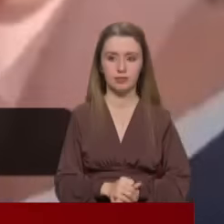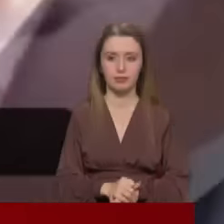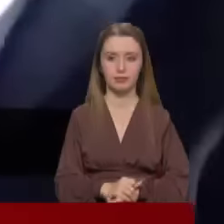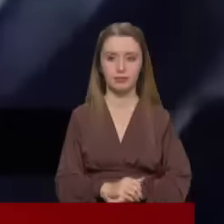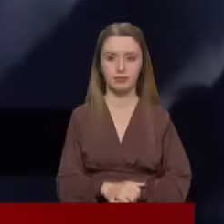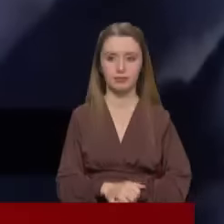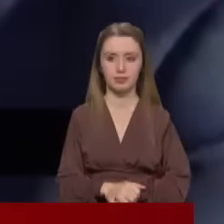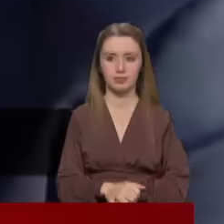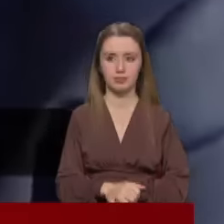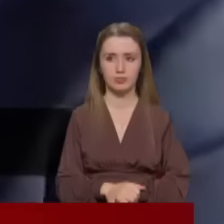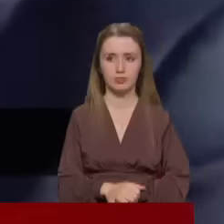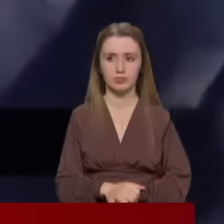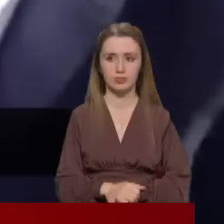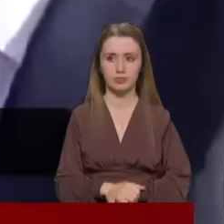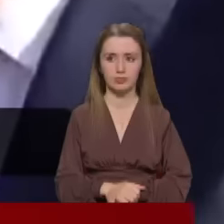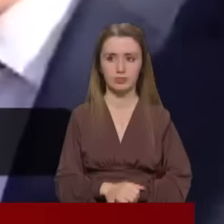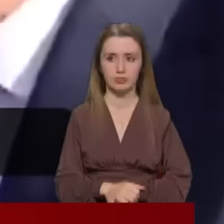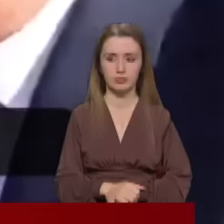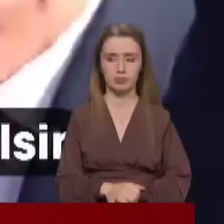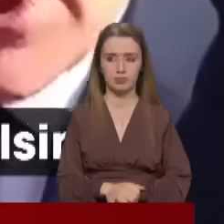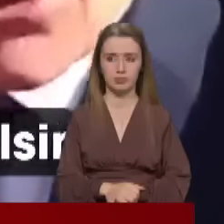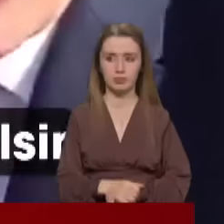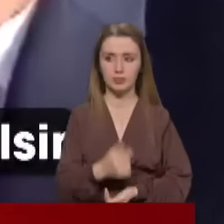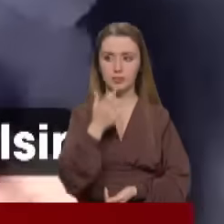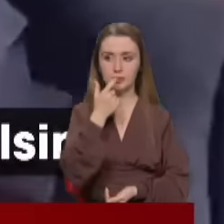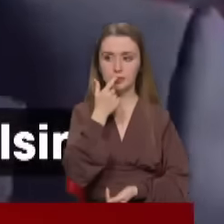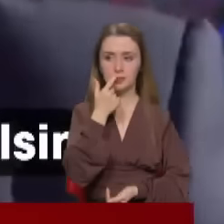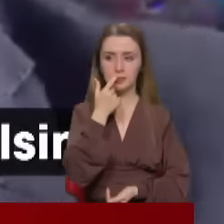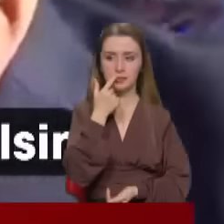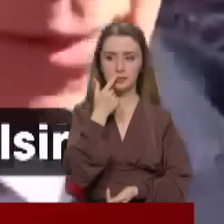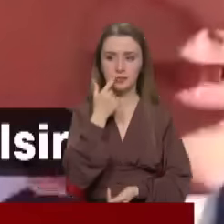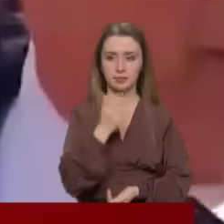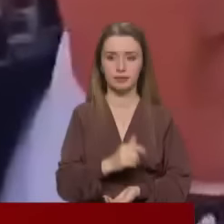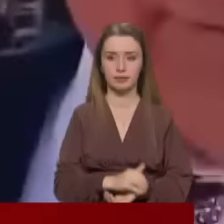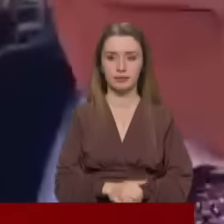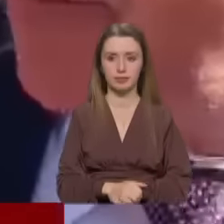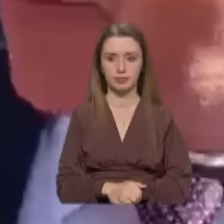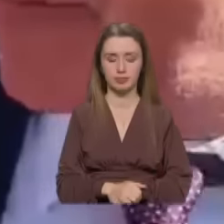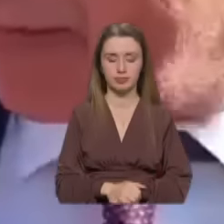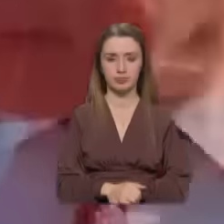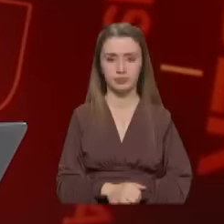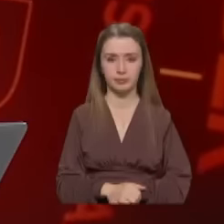mı sizce? Konutunu aldıktan sonra ödemeyle ilgili bir sıkıntı olan vatandaş tekrar benim yanıma gelsin.